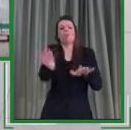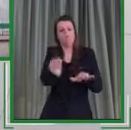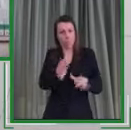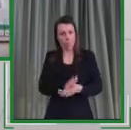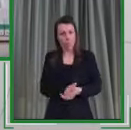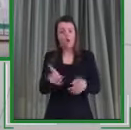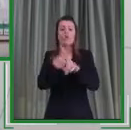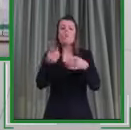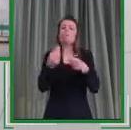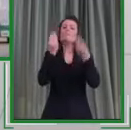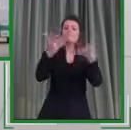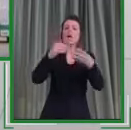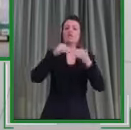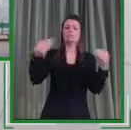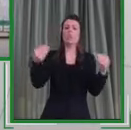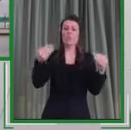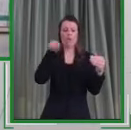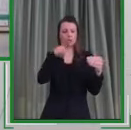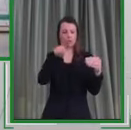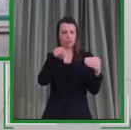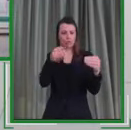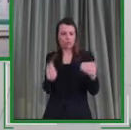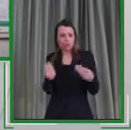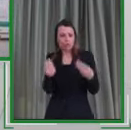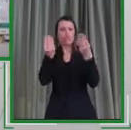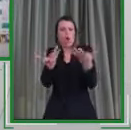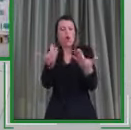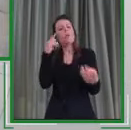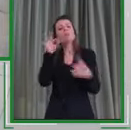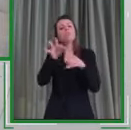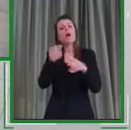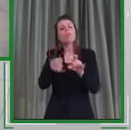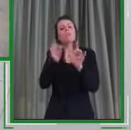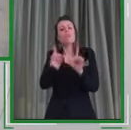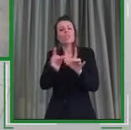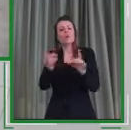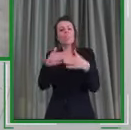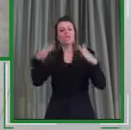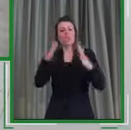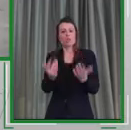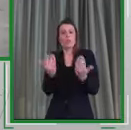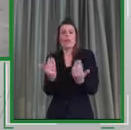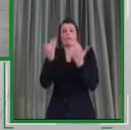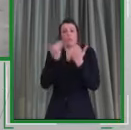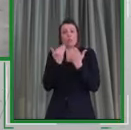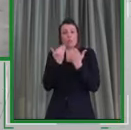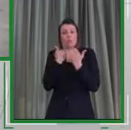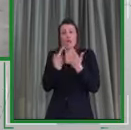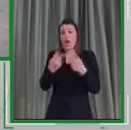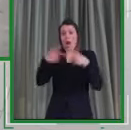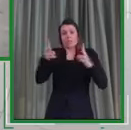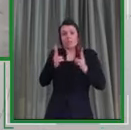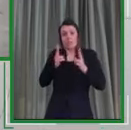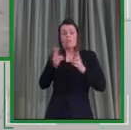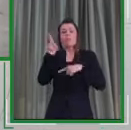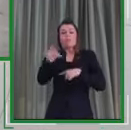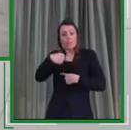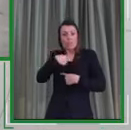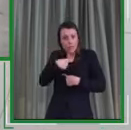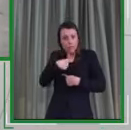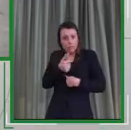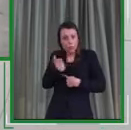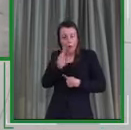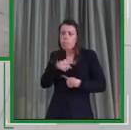difendervi da questo virus ma soprattutto per proteggere e difendere gli altri vi ricordo che non è solo modo vi ricordo che